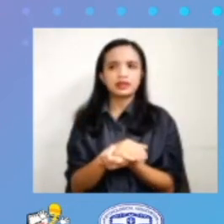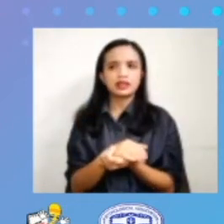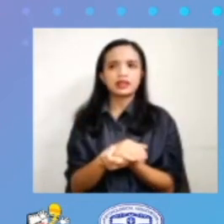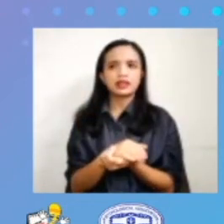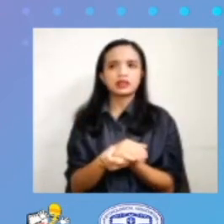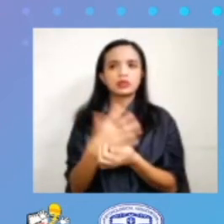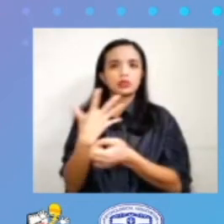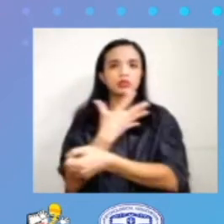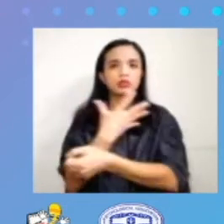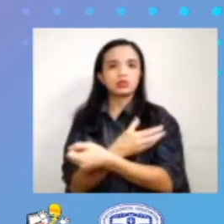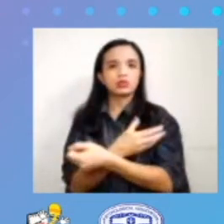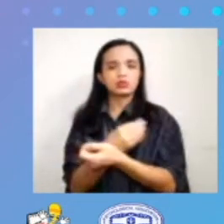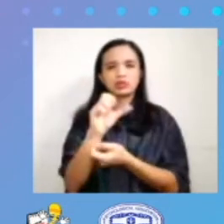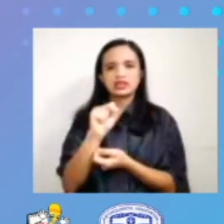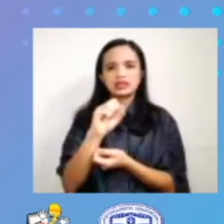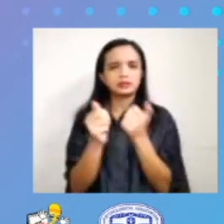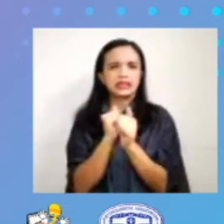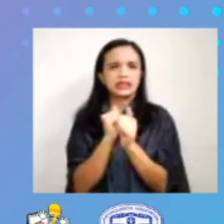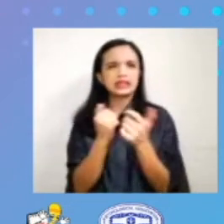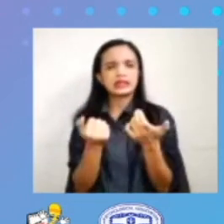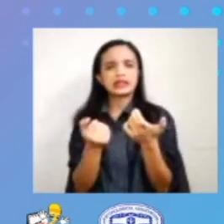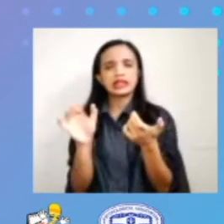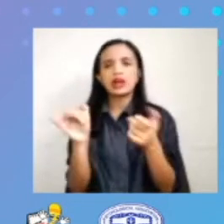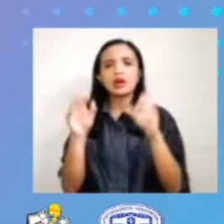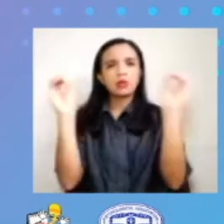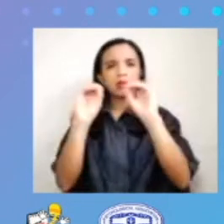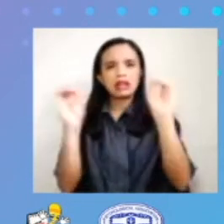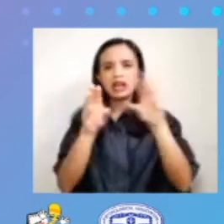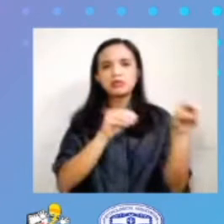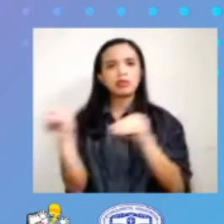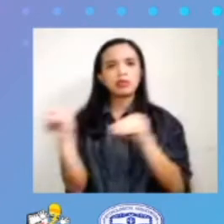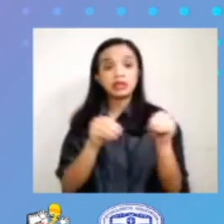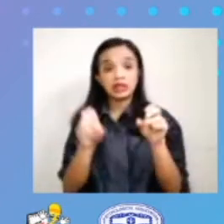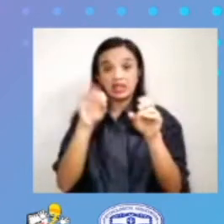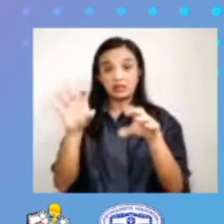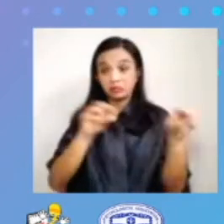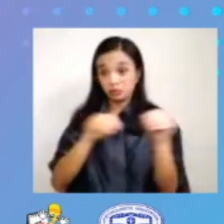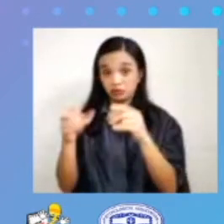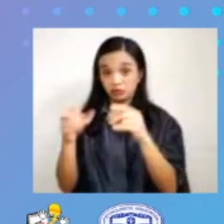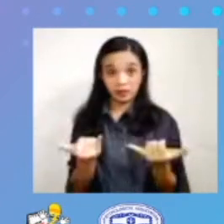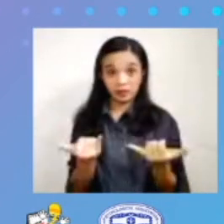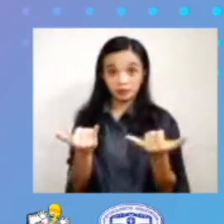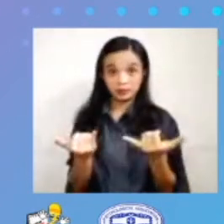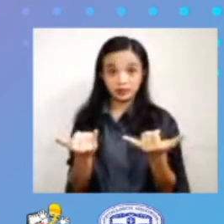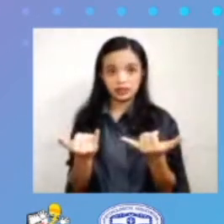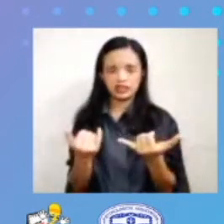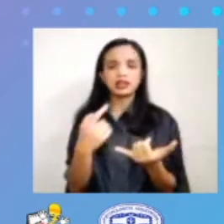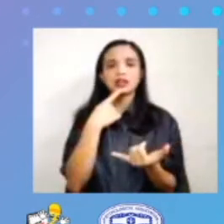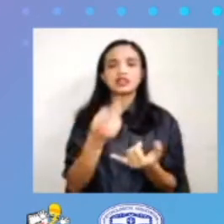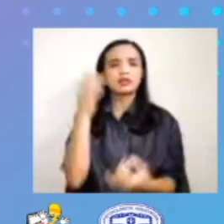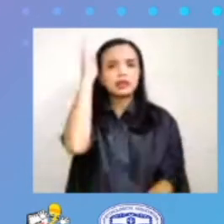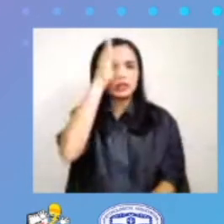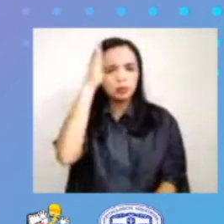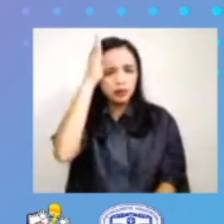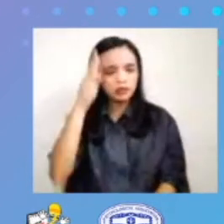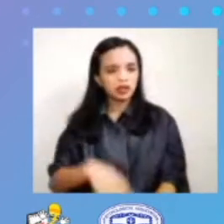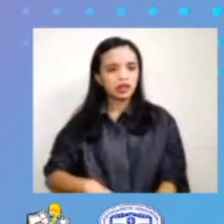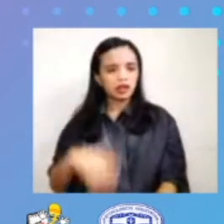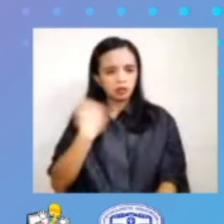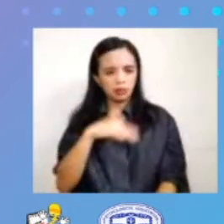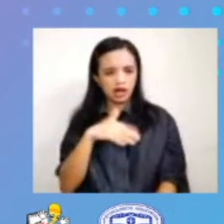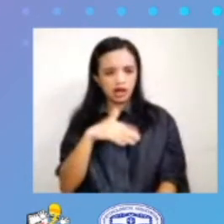Hindi sila lumalabas. Endorphins are also kumbaga parang disinhibited to function, to deplete, So